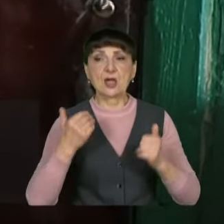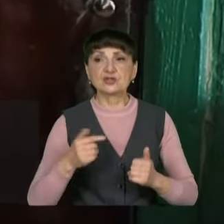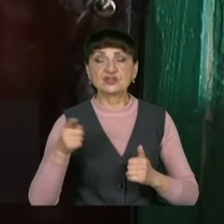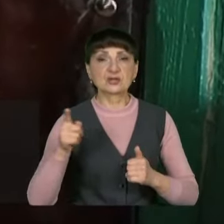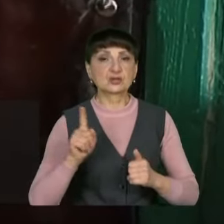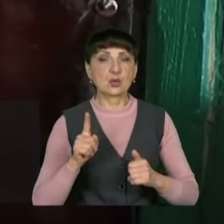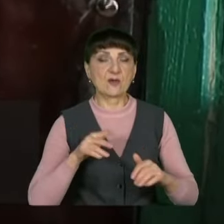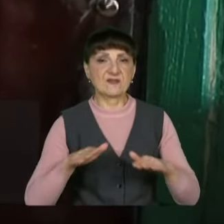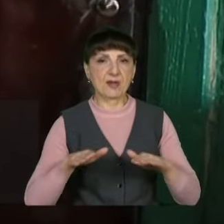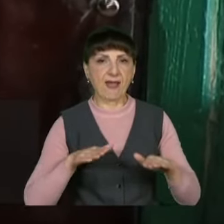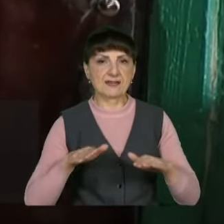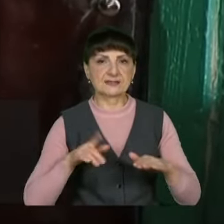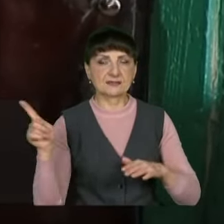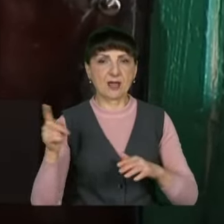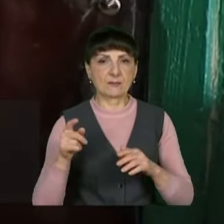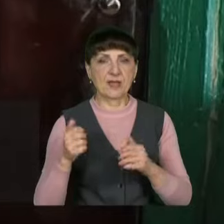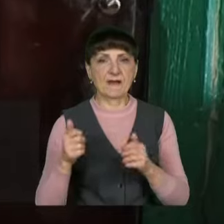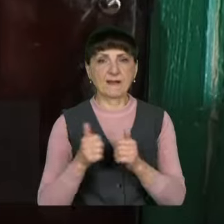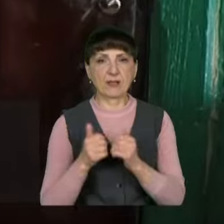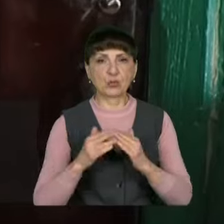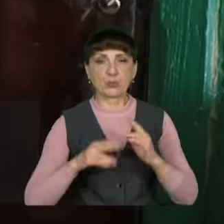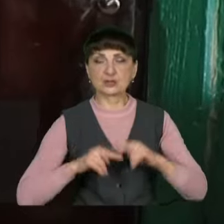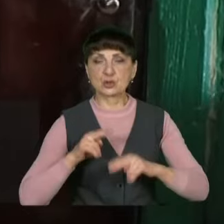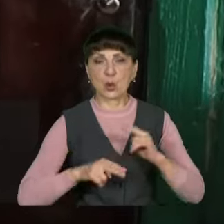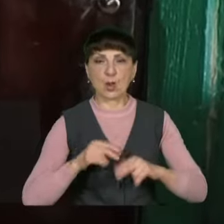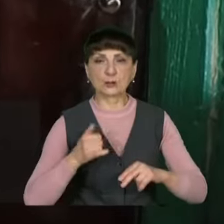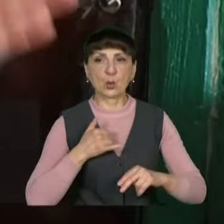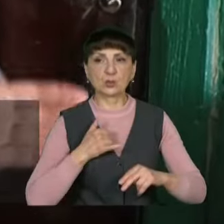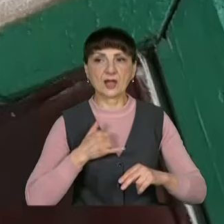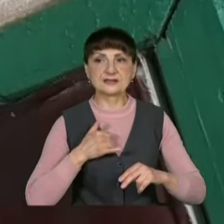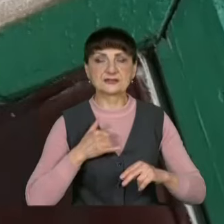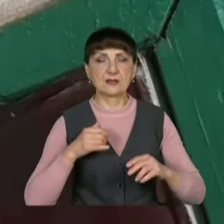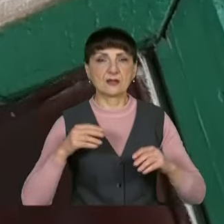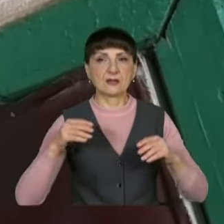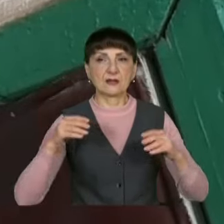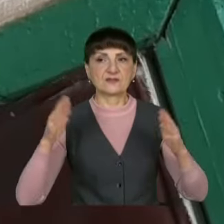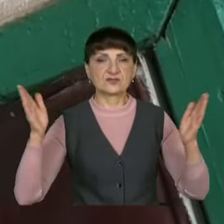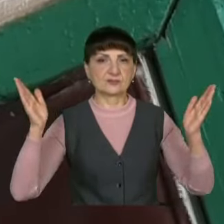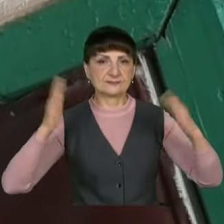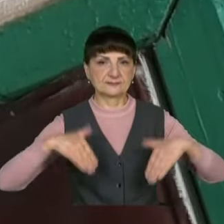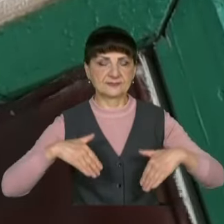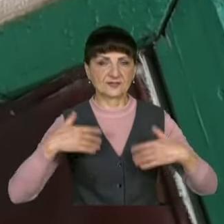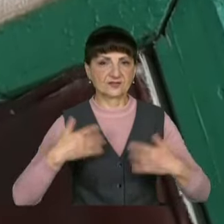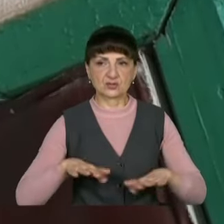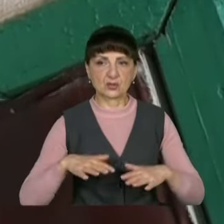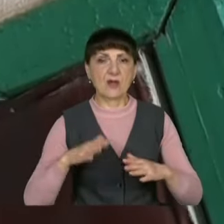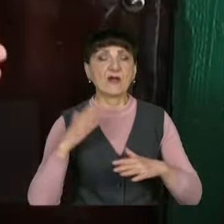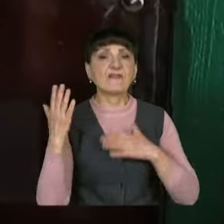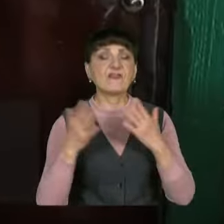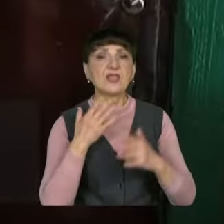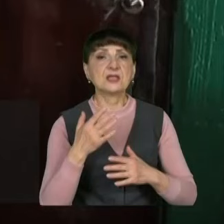что вибрация, когда сваи вбивали, у нас насыпь вся вниз ушла. Ветер